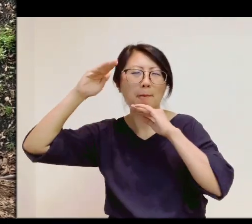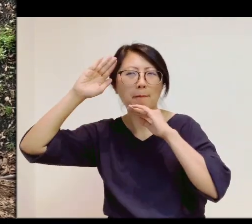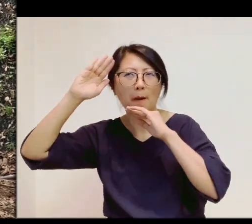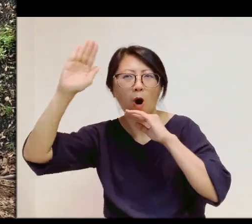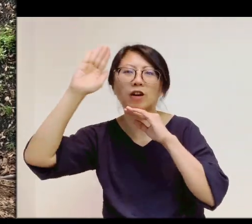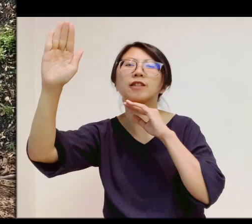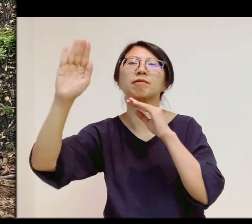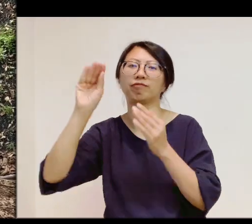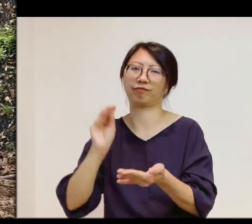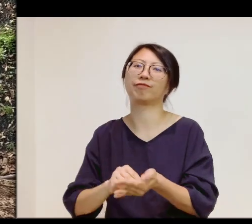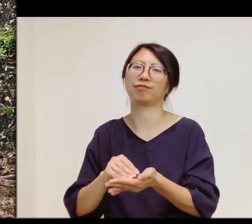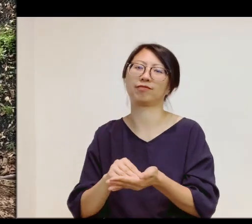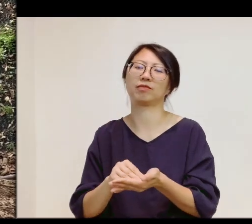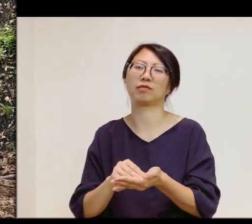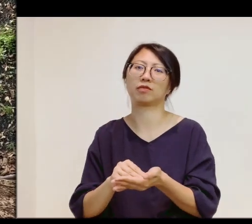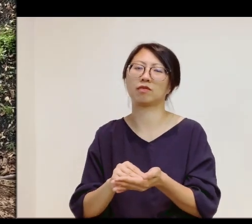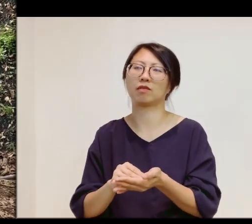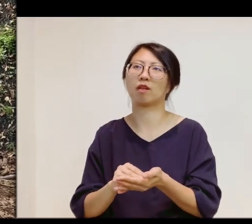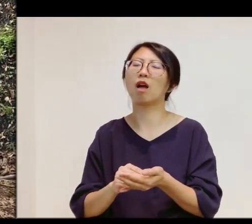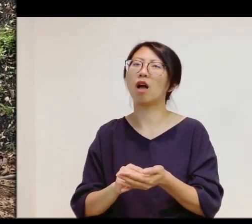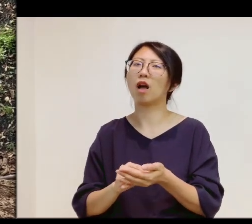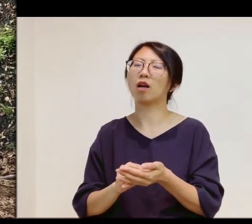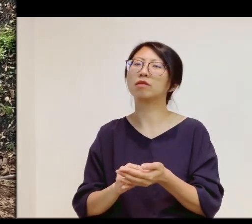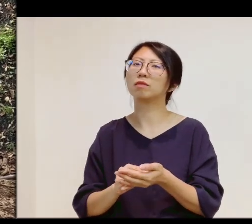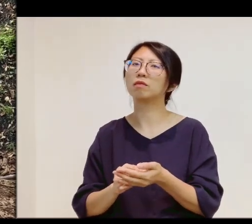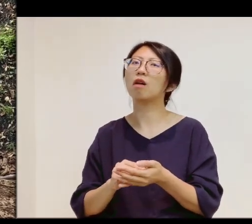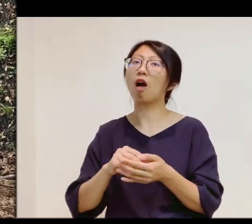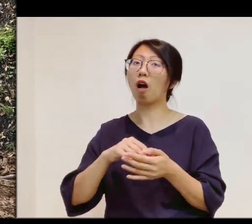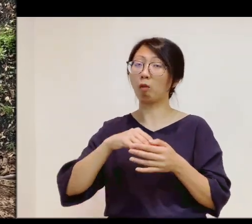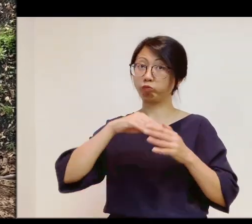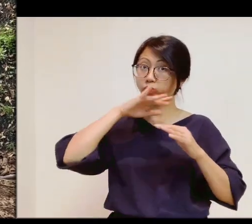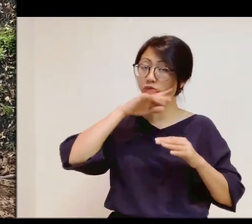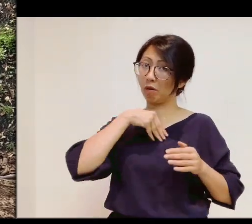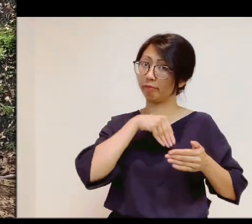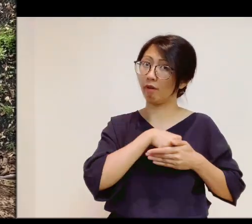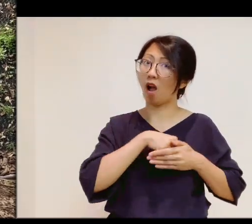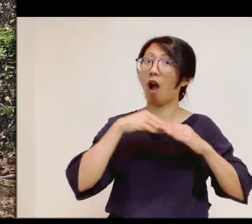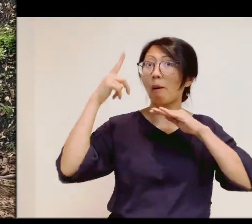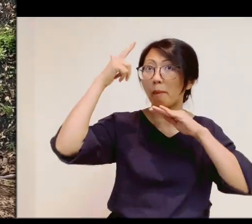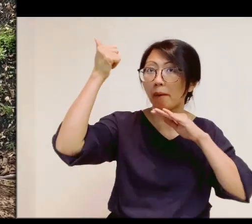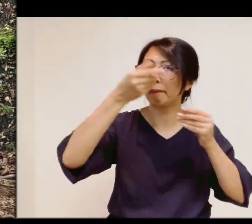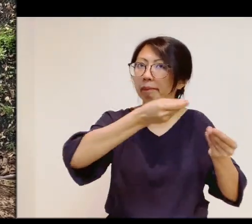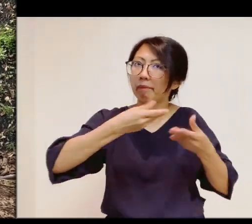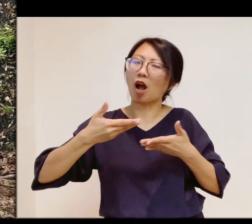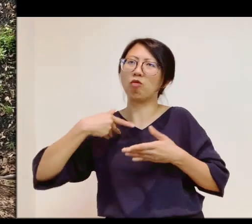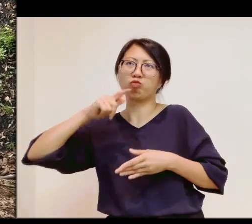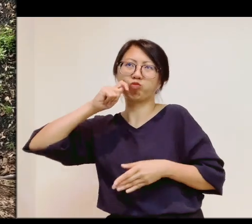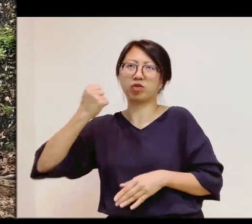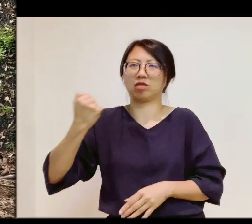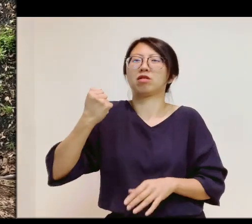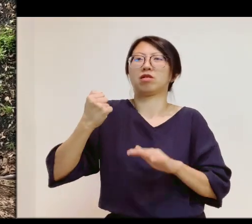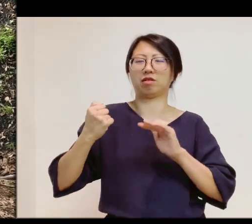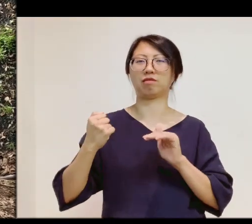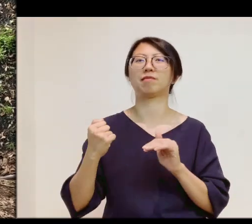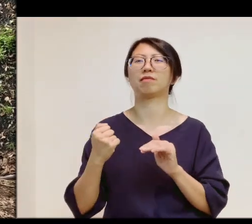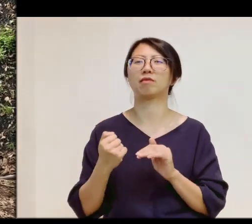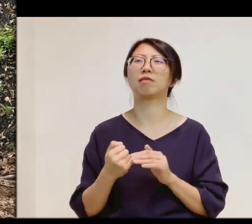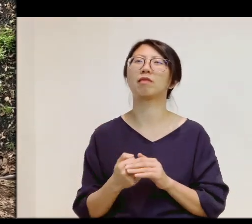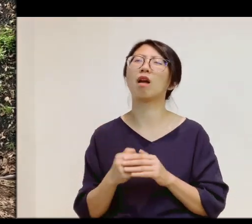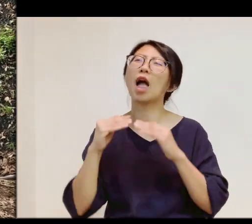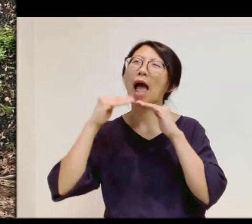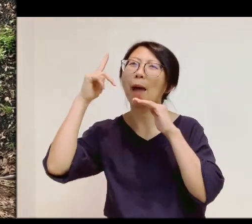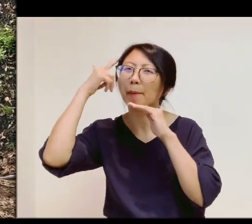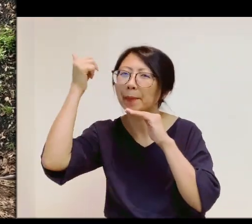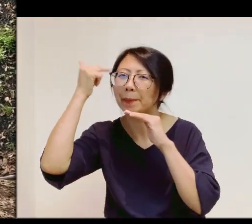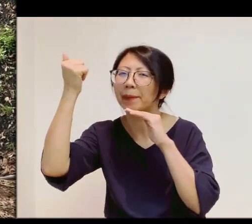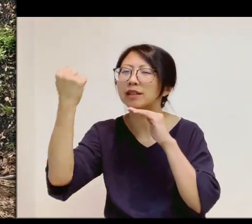咧，你就可以活落去啦。一個人咧有咗希望之後，你有一種求生嘅意志。咁究竟個希望係邊度嚟嘅咧？咁樣